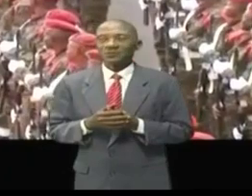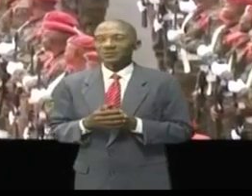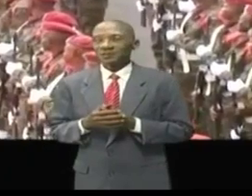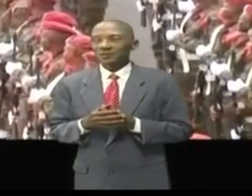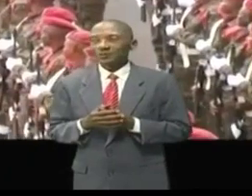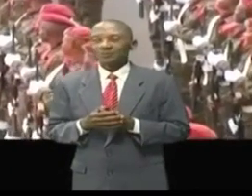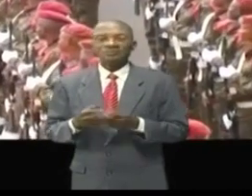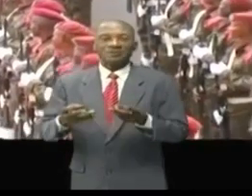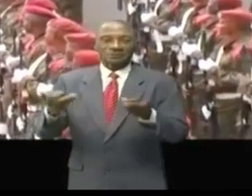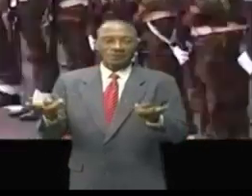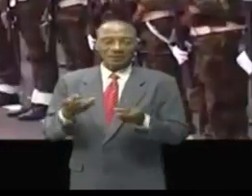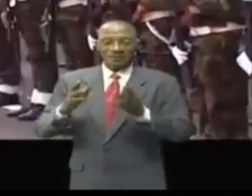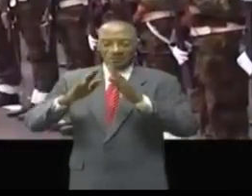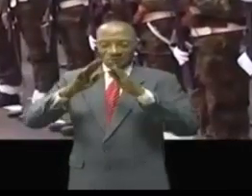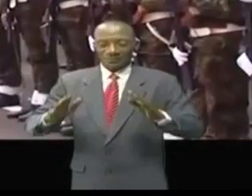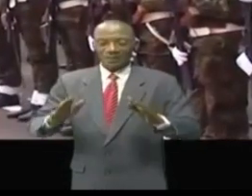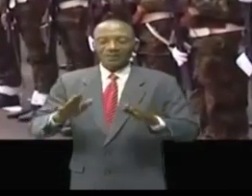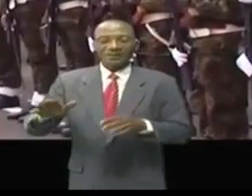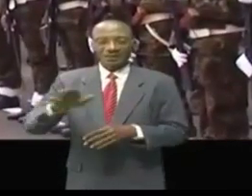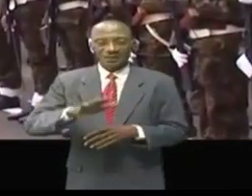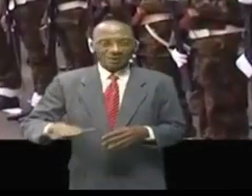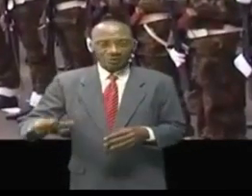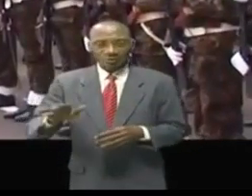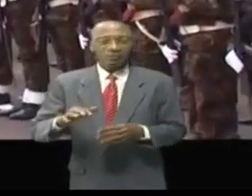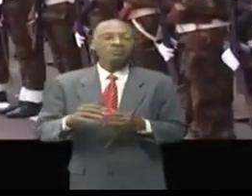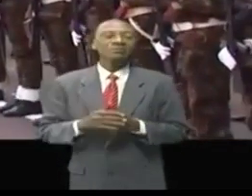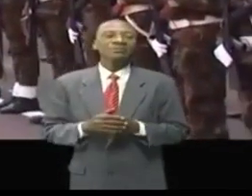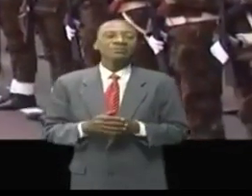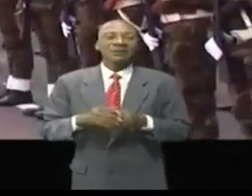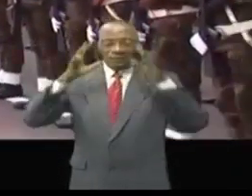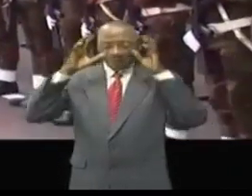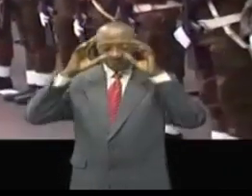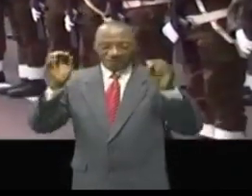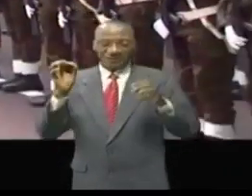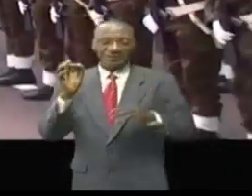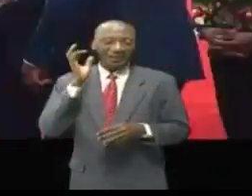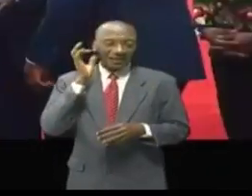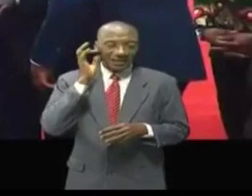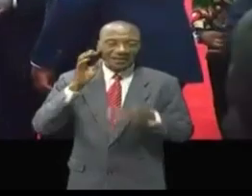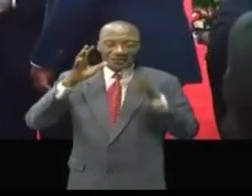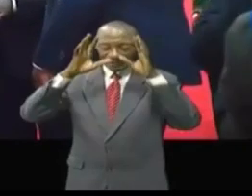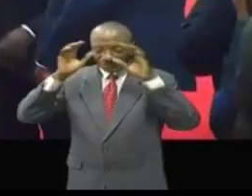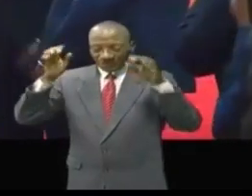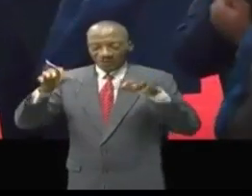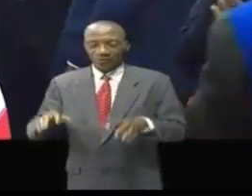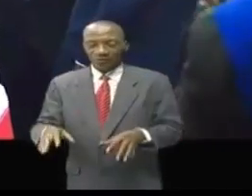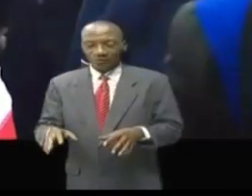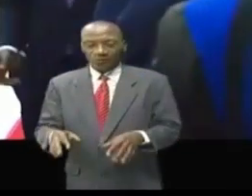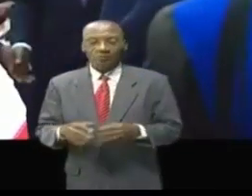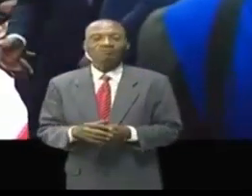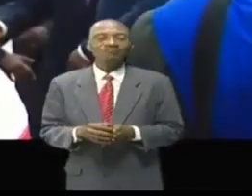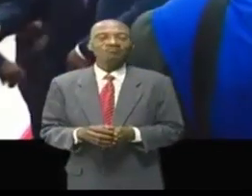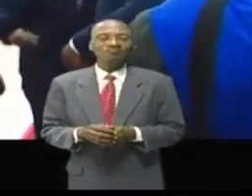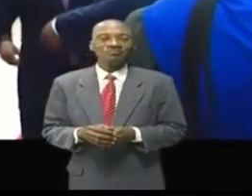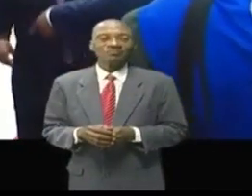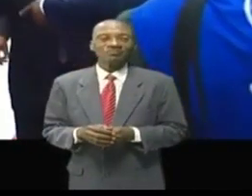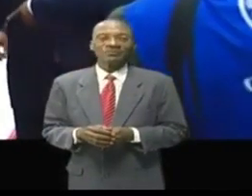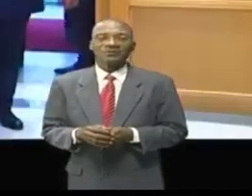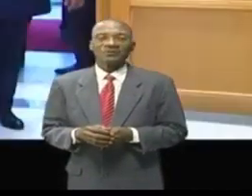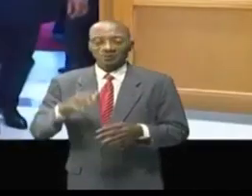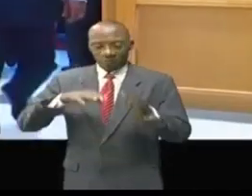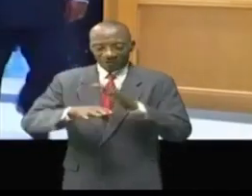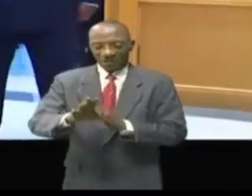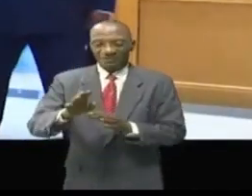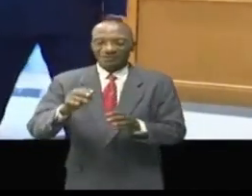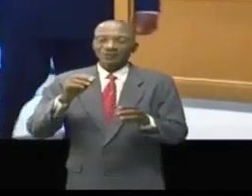au Palais de la Nation, William Ruto et Félix-Antoine Tshisekedi ont traversé la haie d'honneur pour rejoindre le salon où